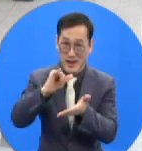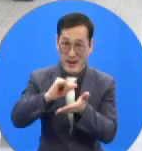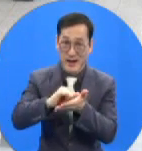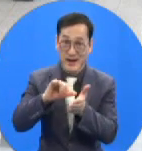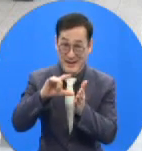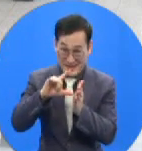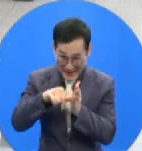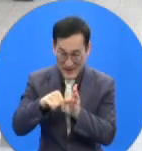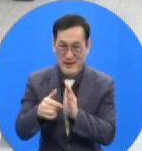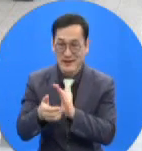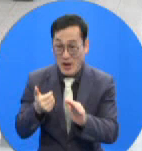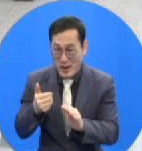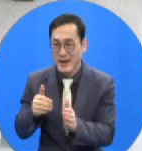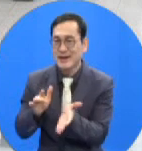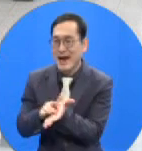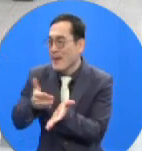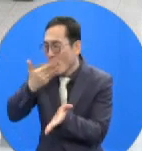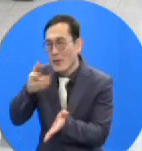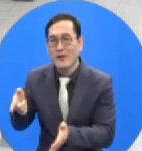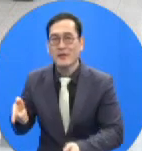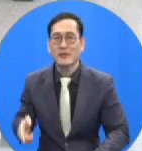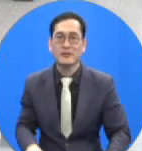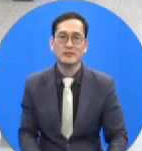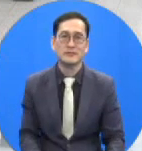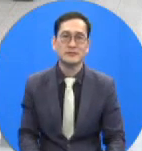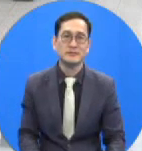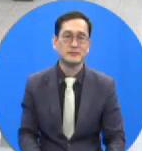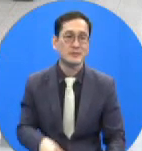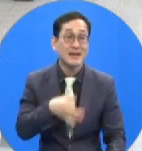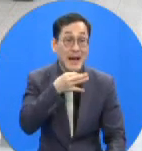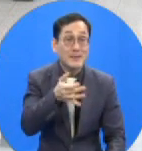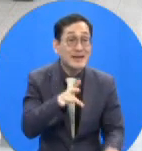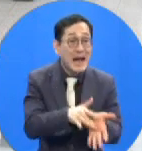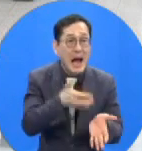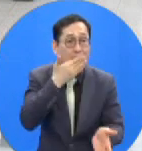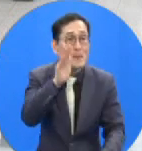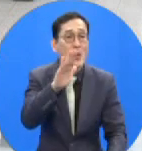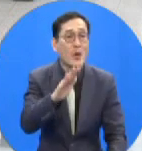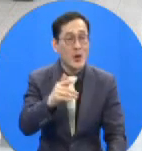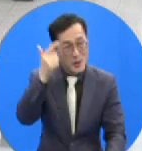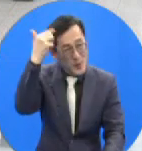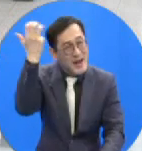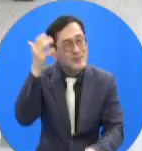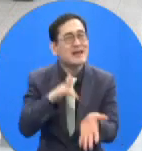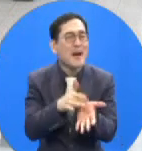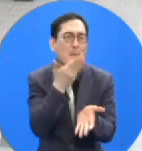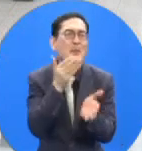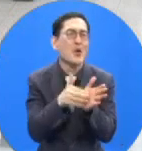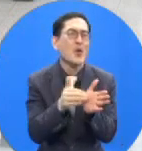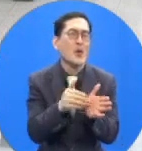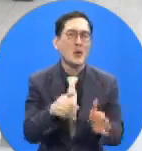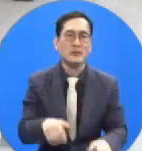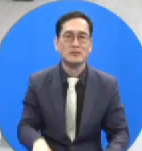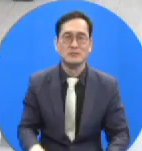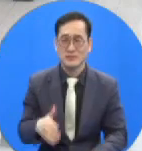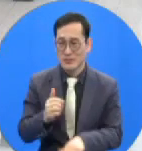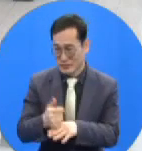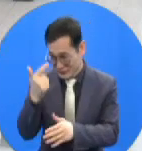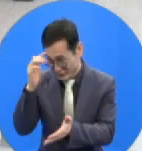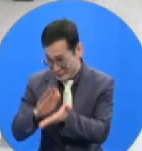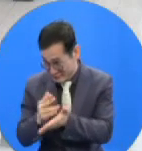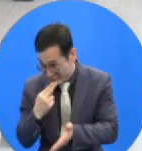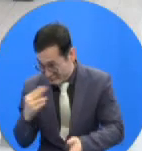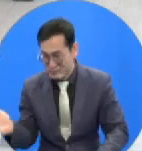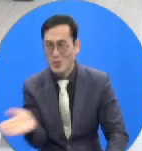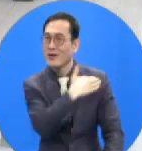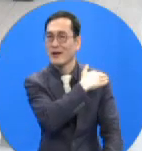종합감기약을 복용했고 입국 당시 감기약 안 먹었는데요. 두통약 먹었는데요. 라고 진술. 무증상으로 검역대 통과.